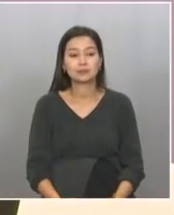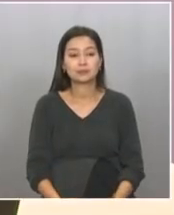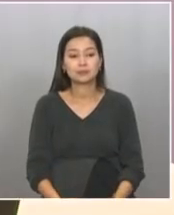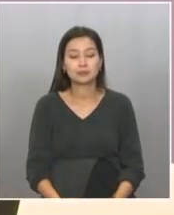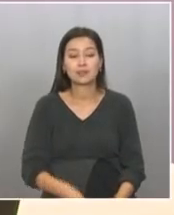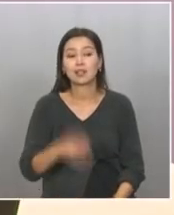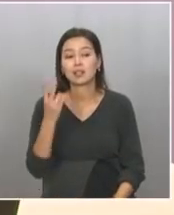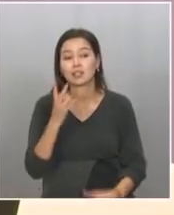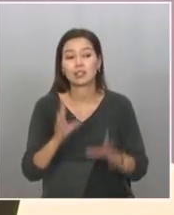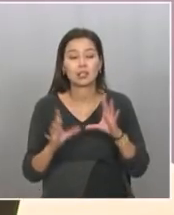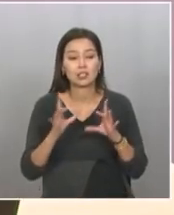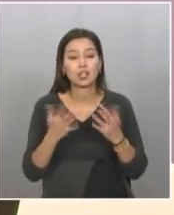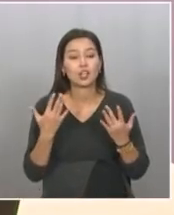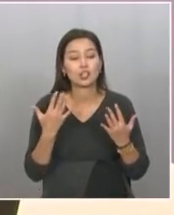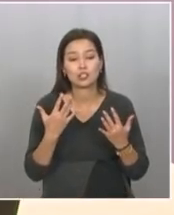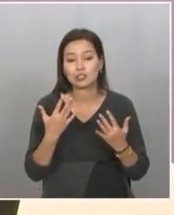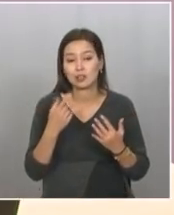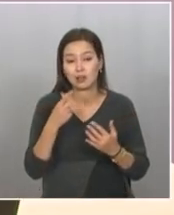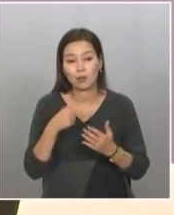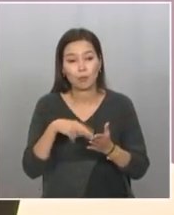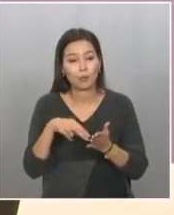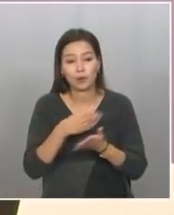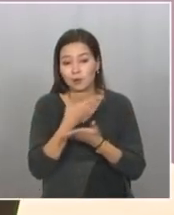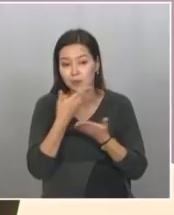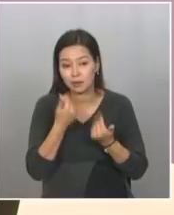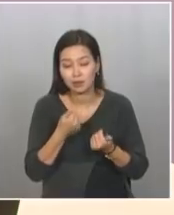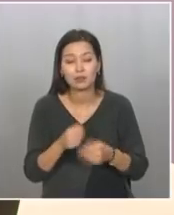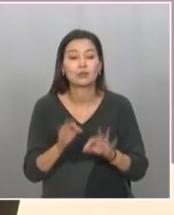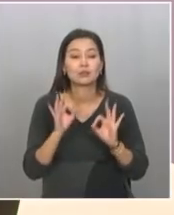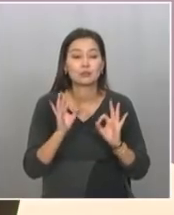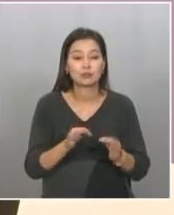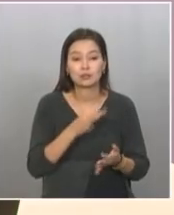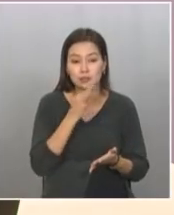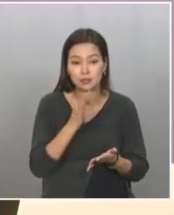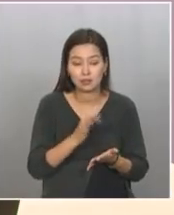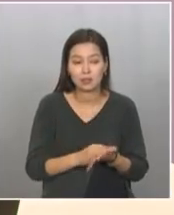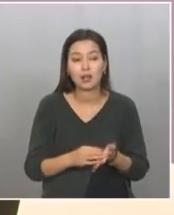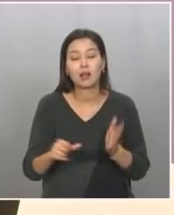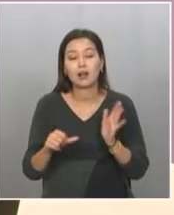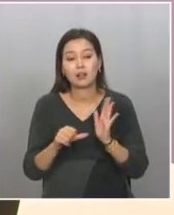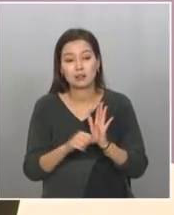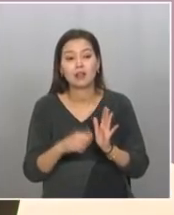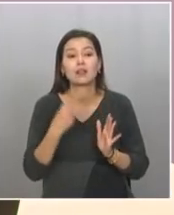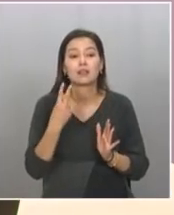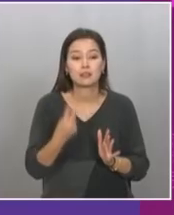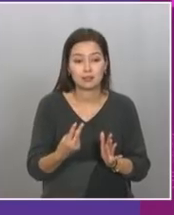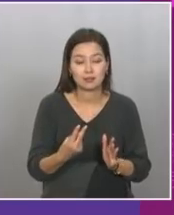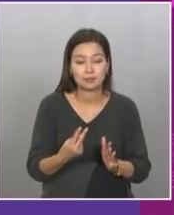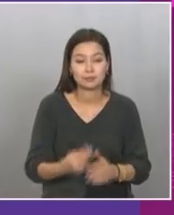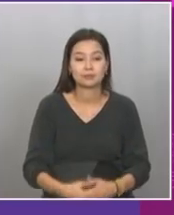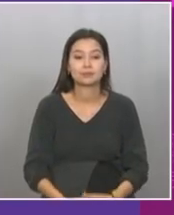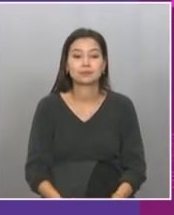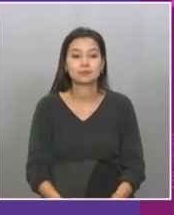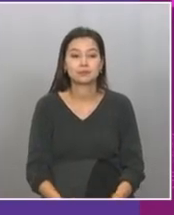екінші дөңгелектің неше бөлігі боялмаған? Дұрыс айтасындар, 6-да 2 бөлігі